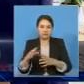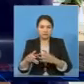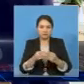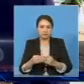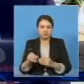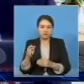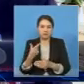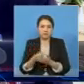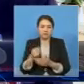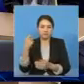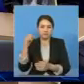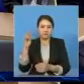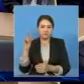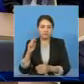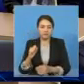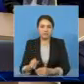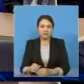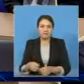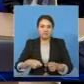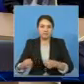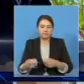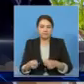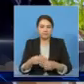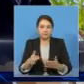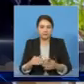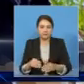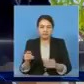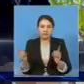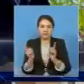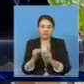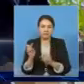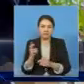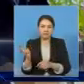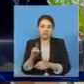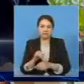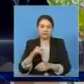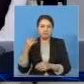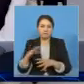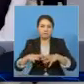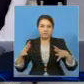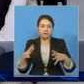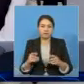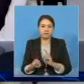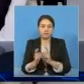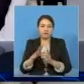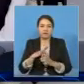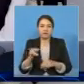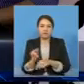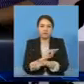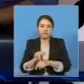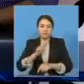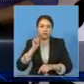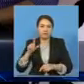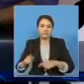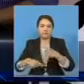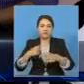ассоциация ветеранов войны в Афганистане. Руководство района подчеркнуло, что приезд ветеранов войны в Афганистане станет большим подспорьем в деле воспитания